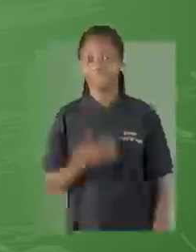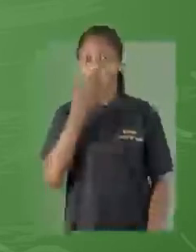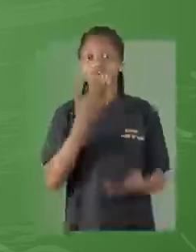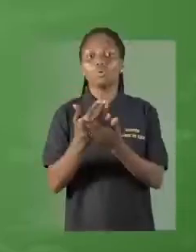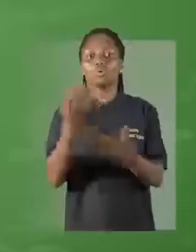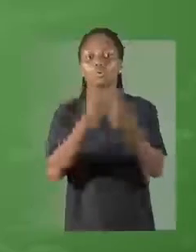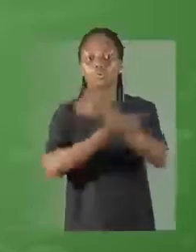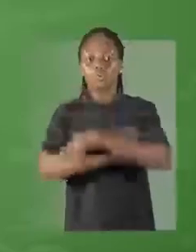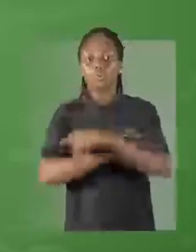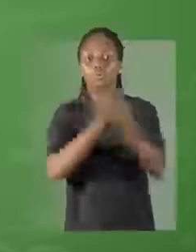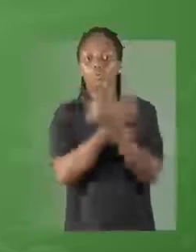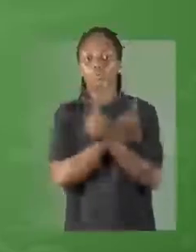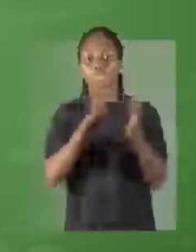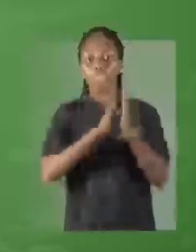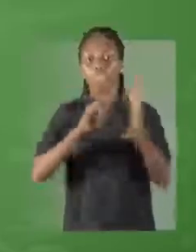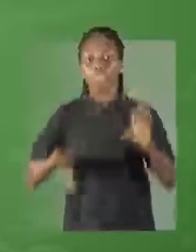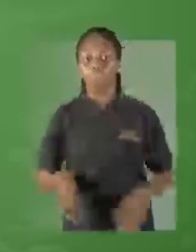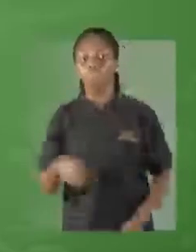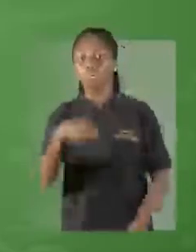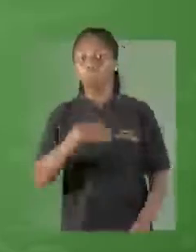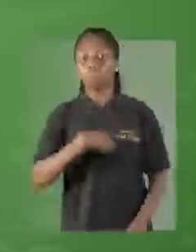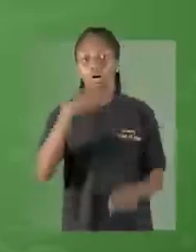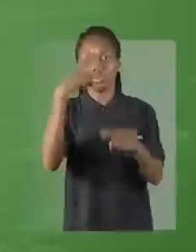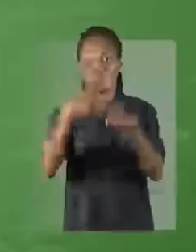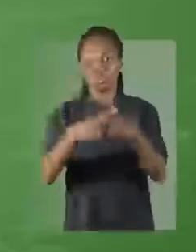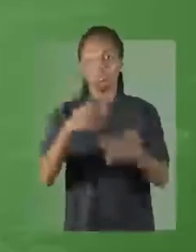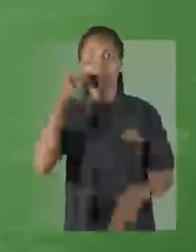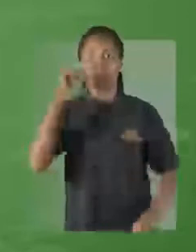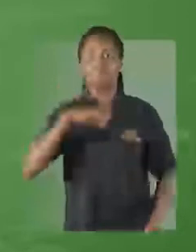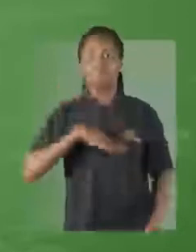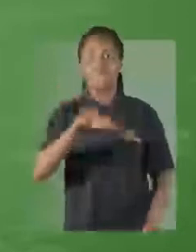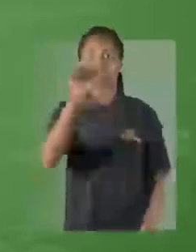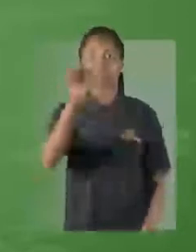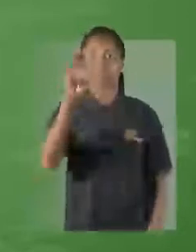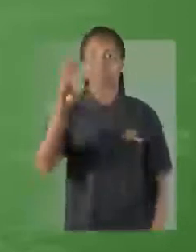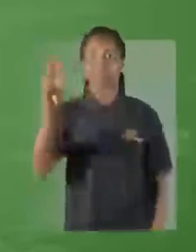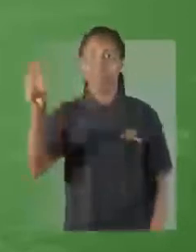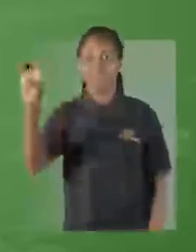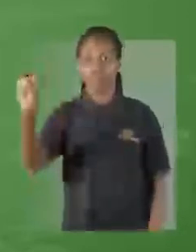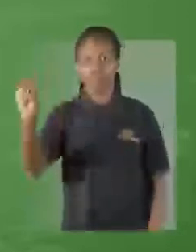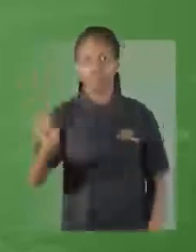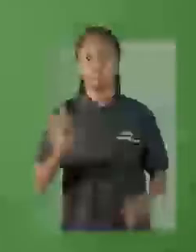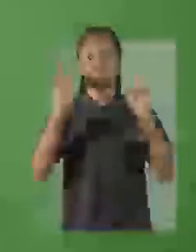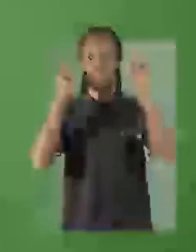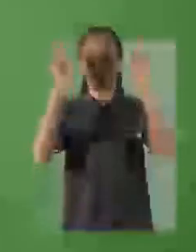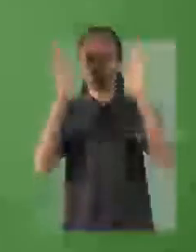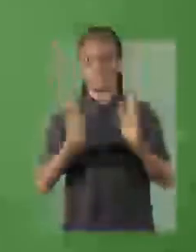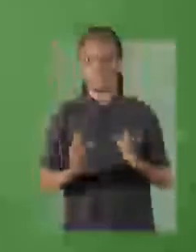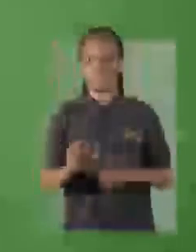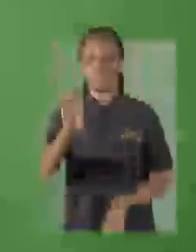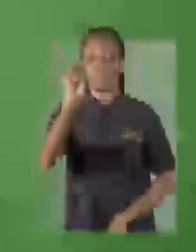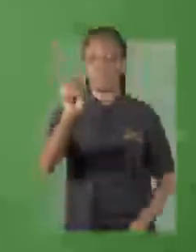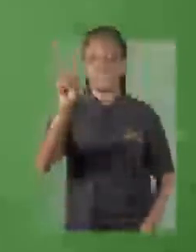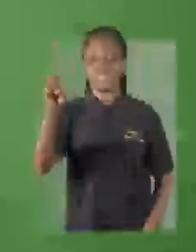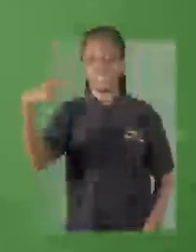Bonjour chers élèves, je suis Madame Abbé Félicité, professeure DDAIC des